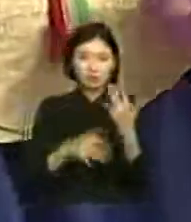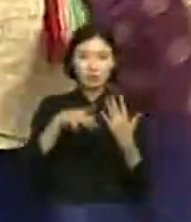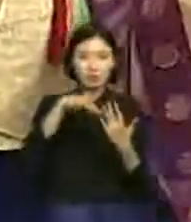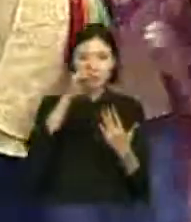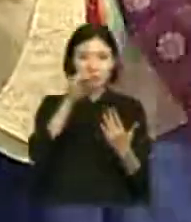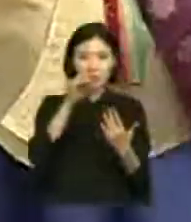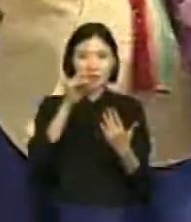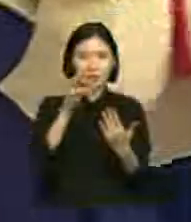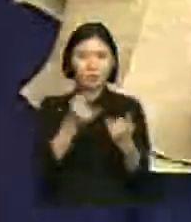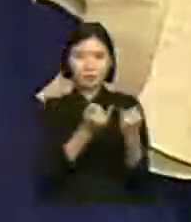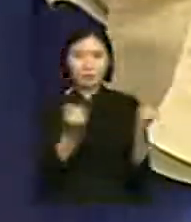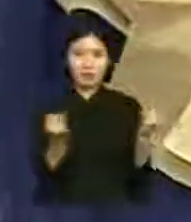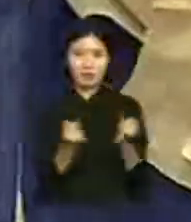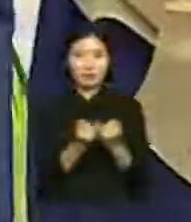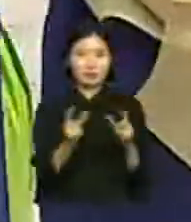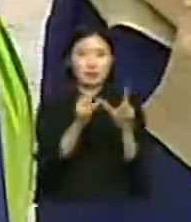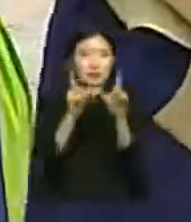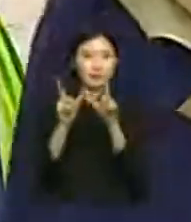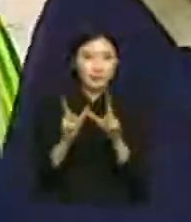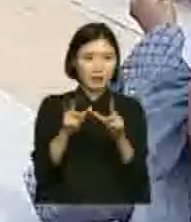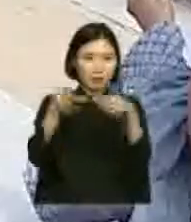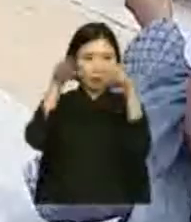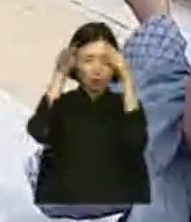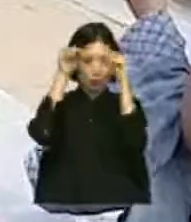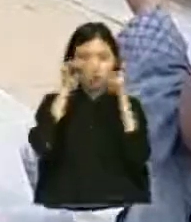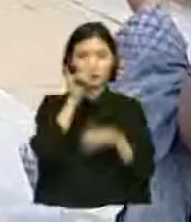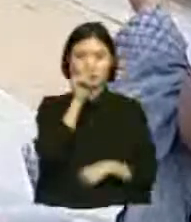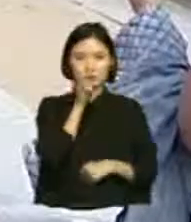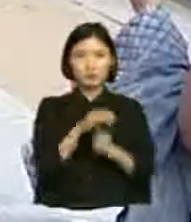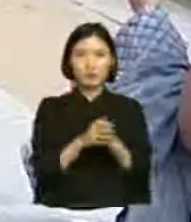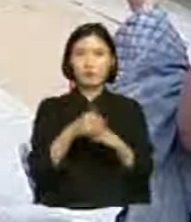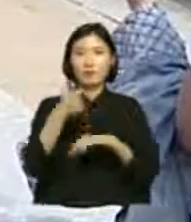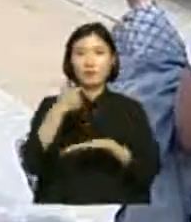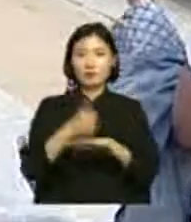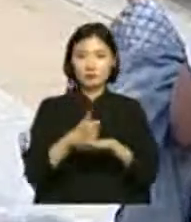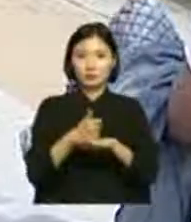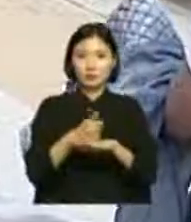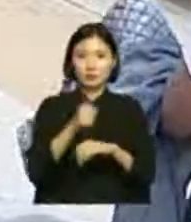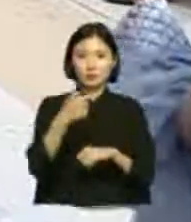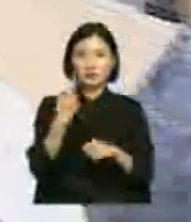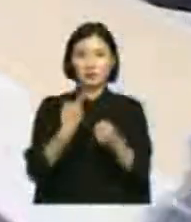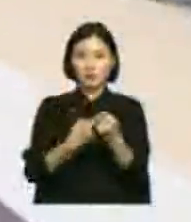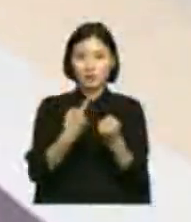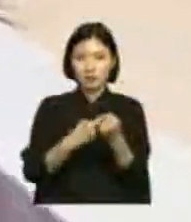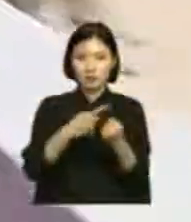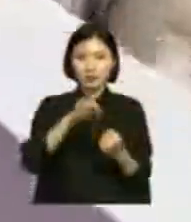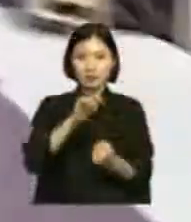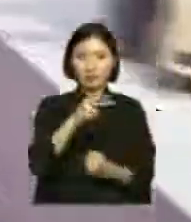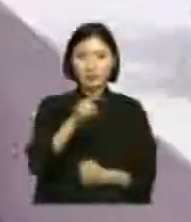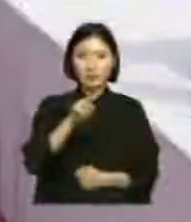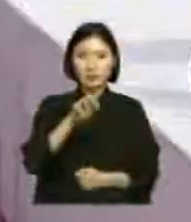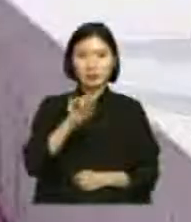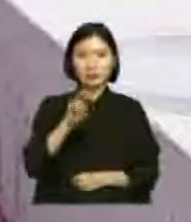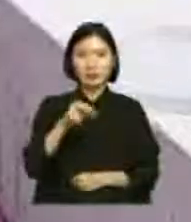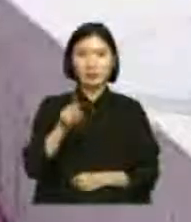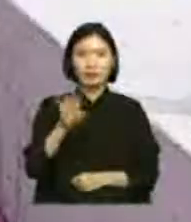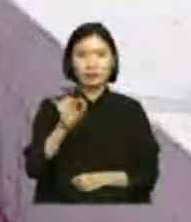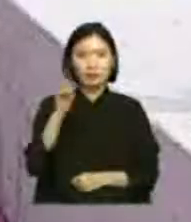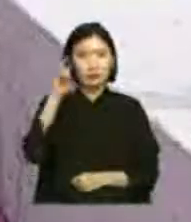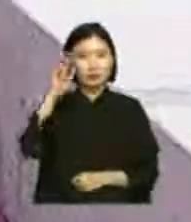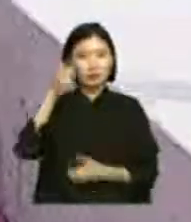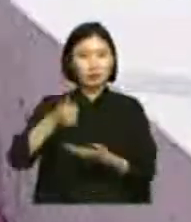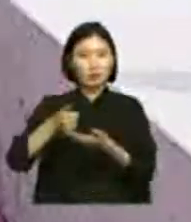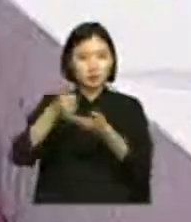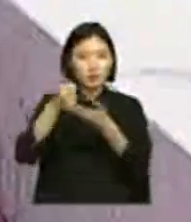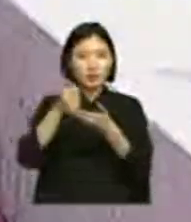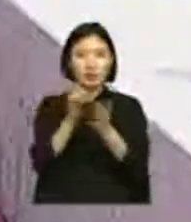이들에게선 삶의 연륜이 묻어납니다. 마지막으로 51번째 신사임당상 추대자가 가족과 함께